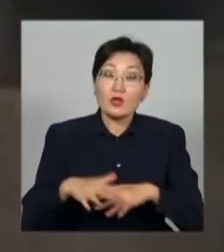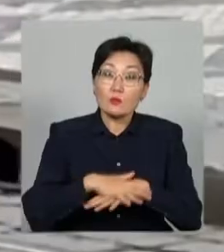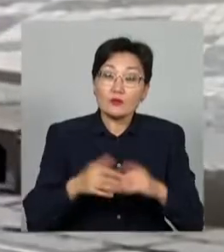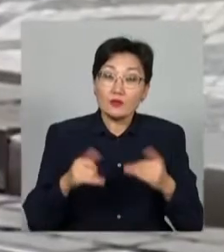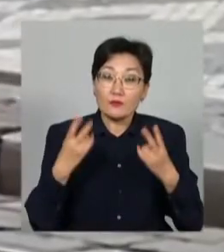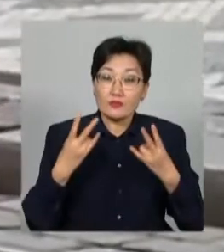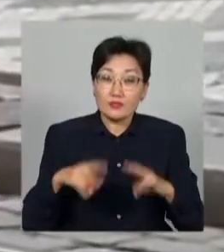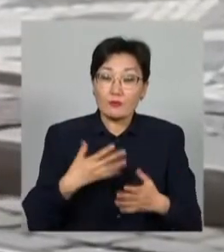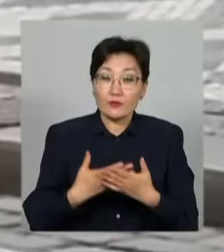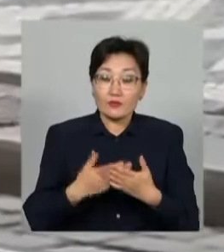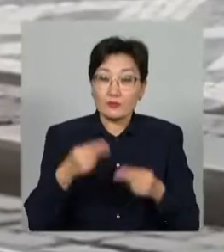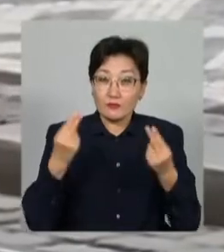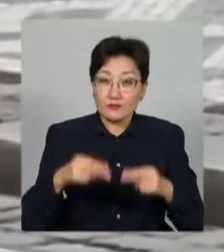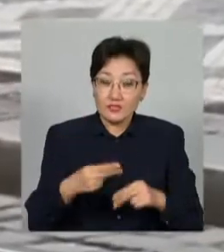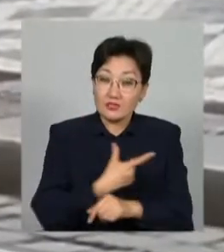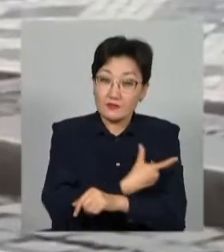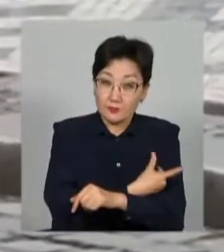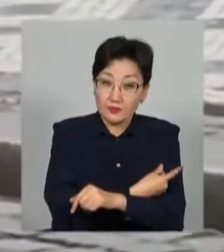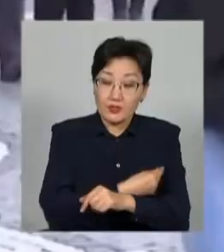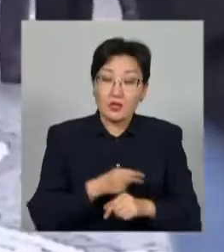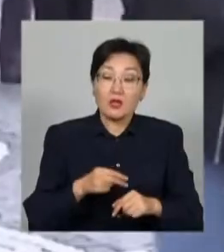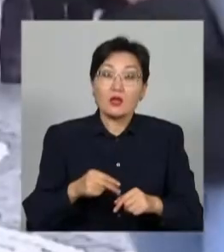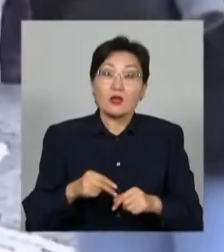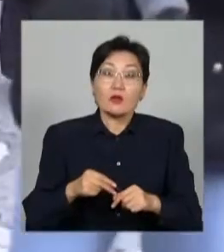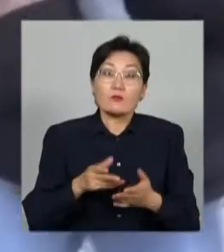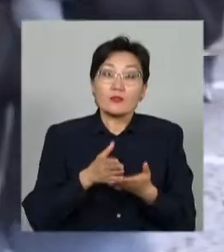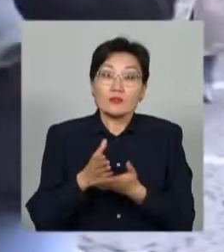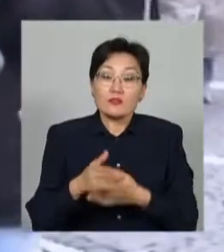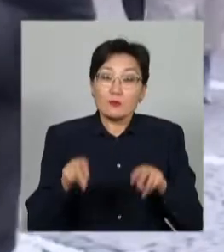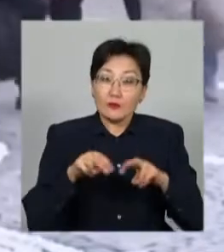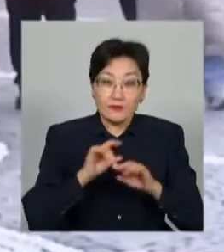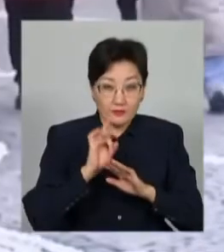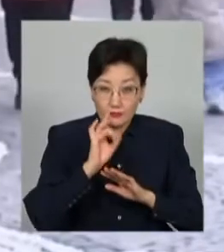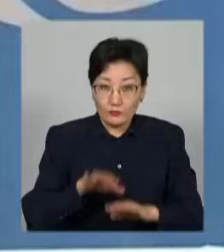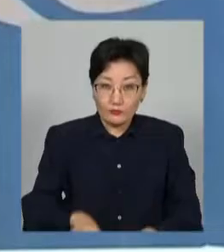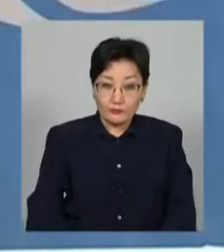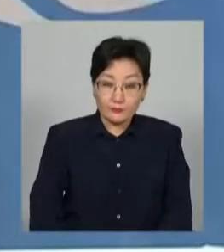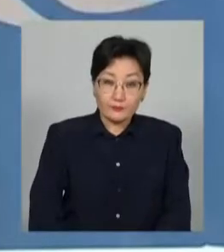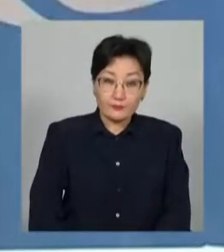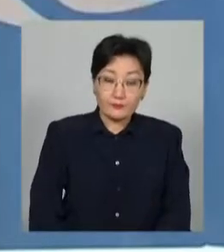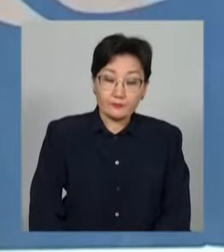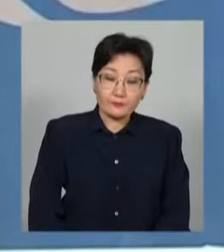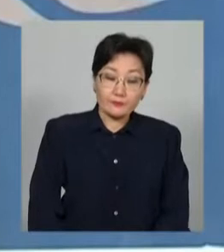теперь не нужно показывать справку о вакцинации, задерживаясь при входе в заведение.